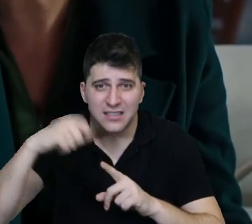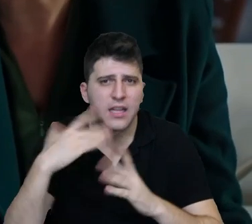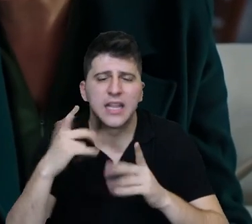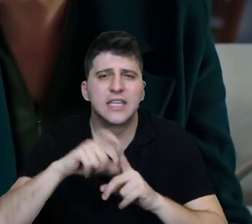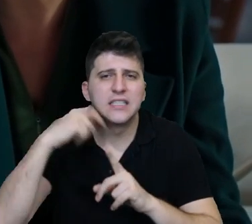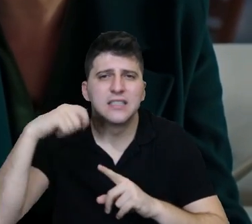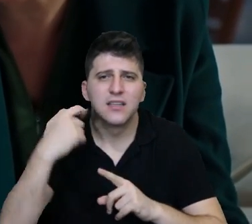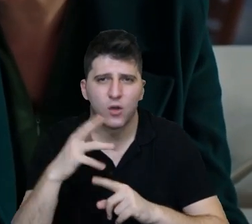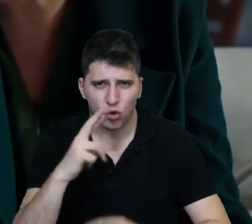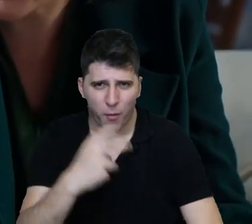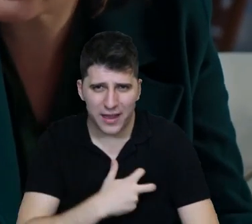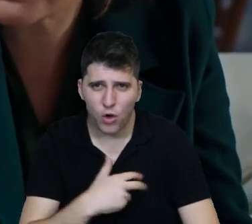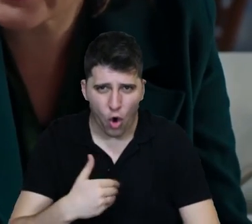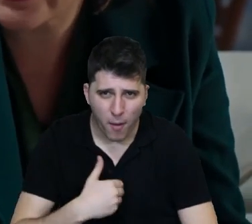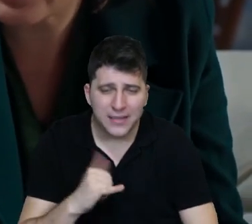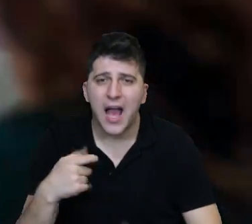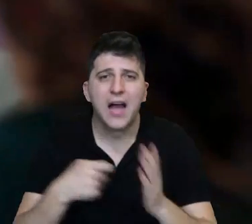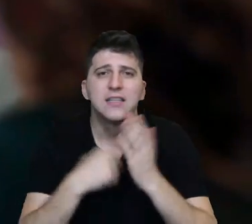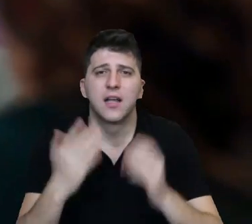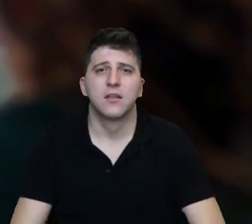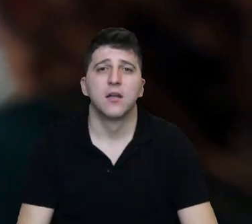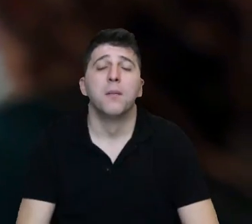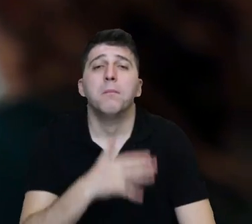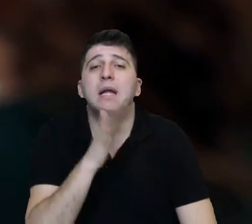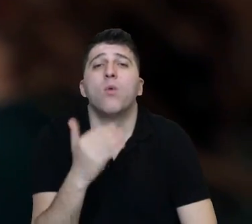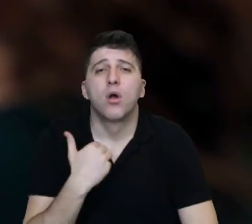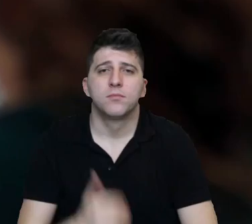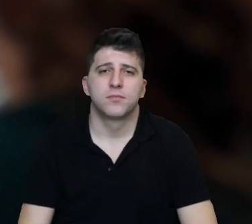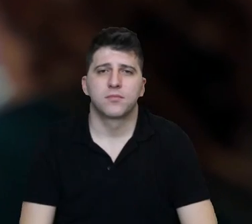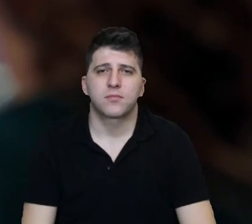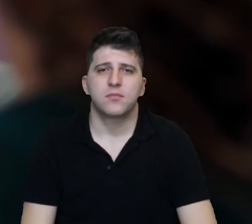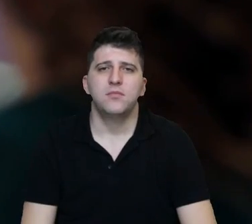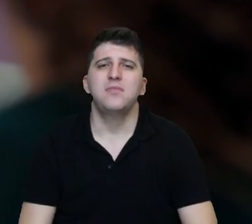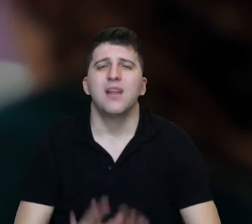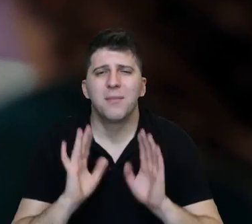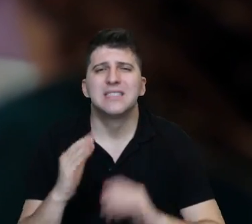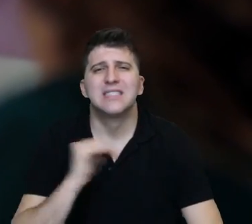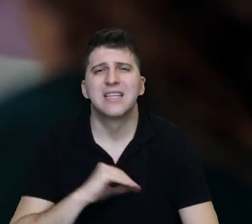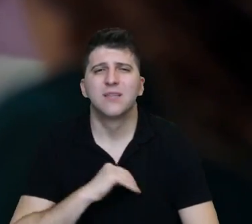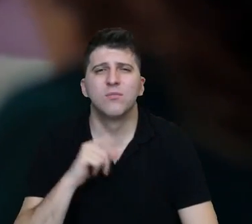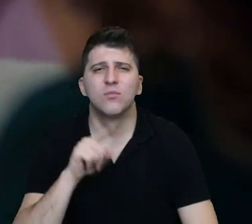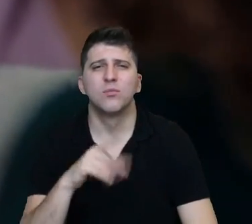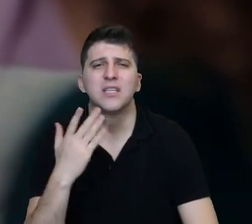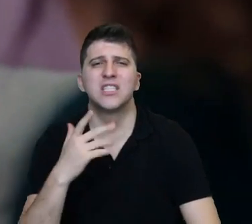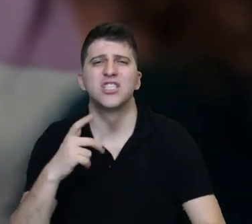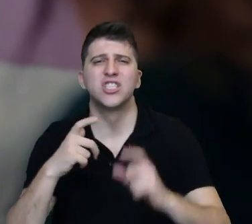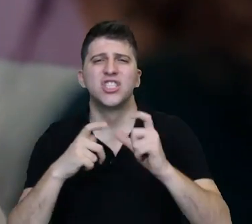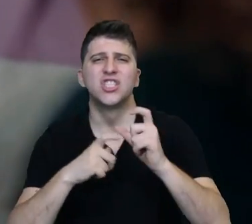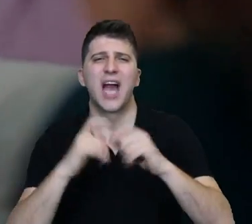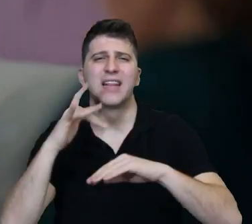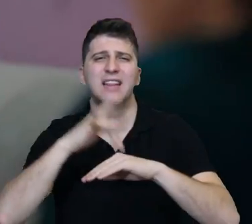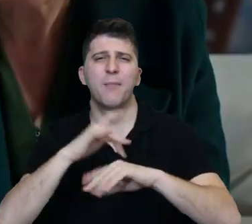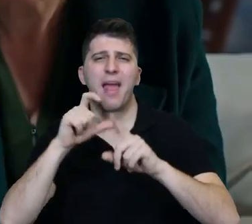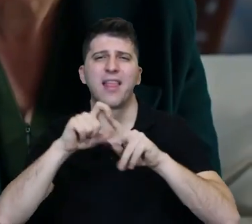Ne dizisi? Romantik mi, komedi mi? Ne? Adı ne? Bilmiyorum da ama sanırım bu böyle Şahin Tepesi,